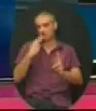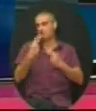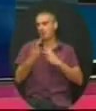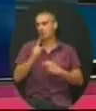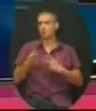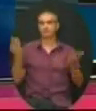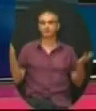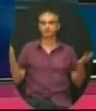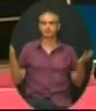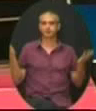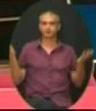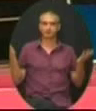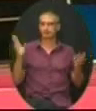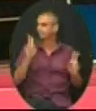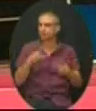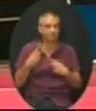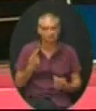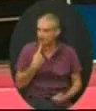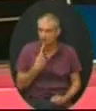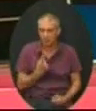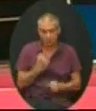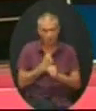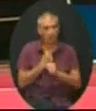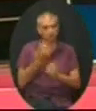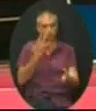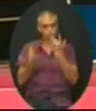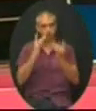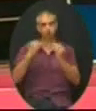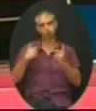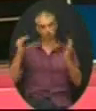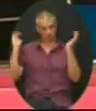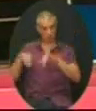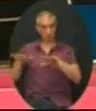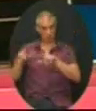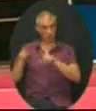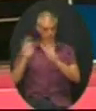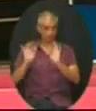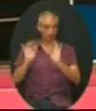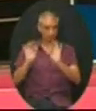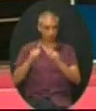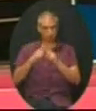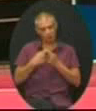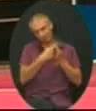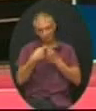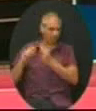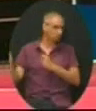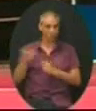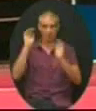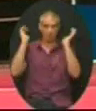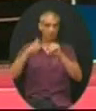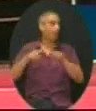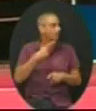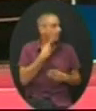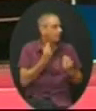להגיב. תראי, אי אפשר לבוא לעשות עלינו בליץ כדי להפיל אותנו. ממש ככה, מעין קשירת קשר להפיל את